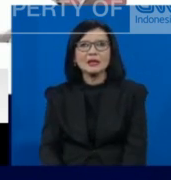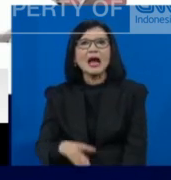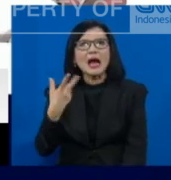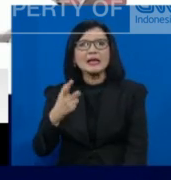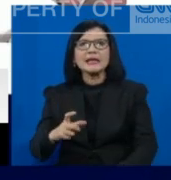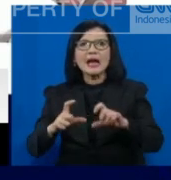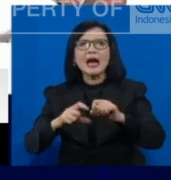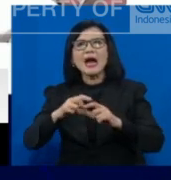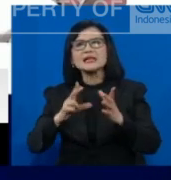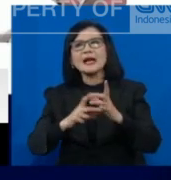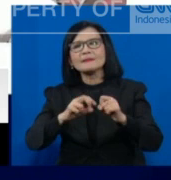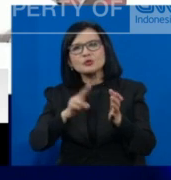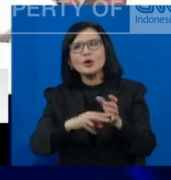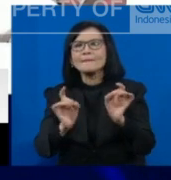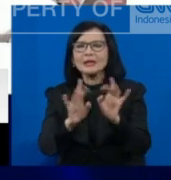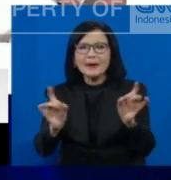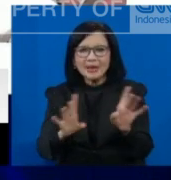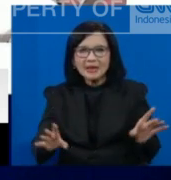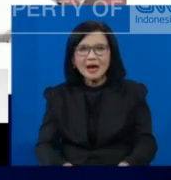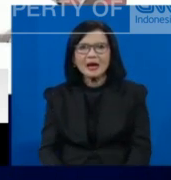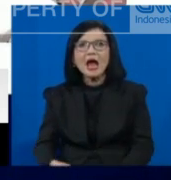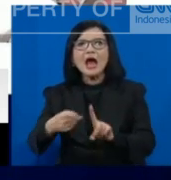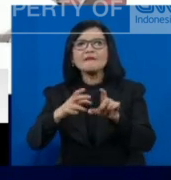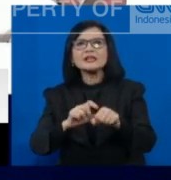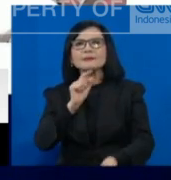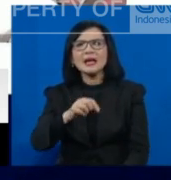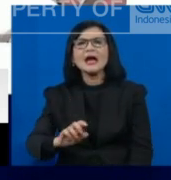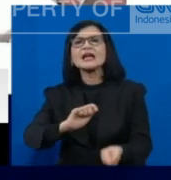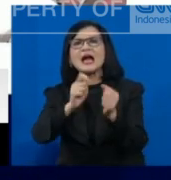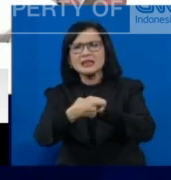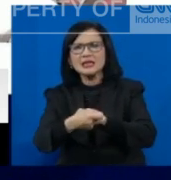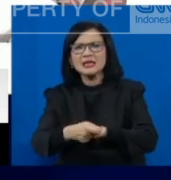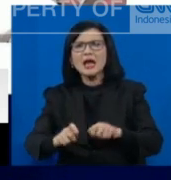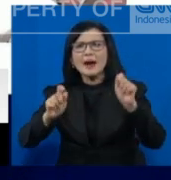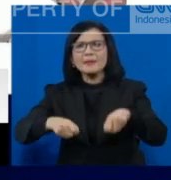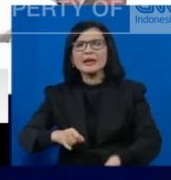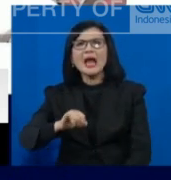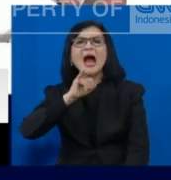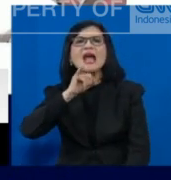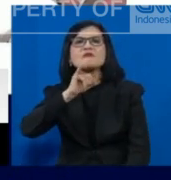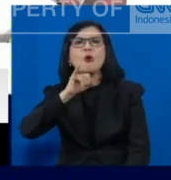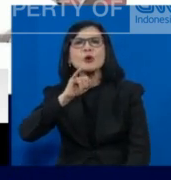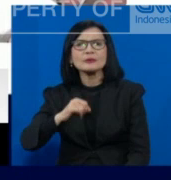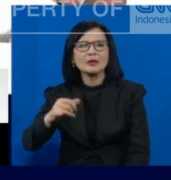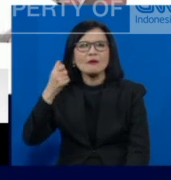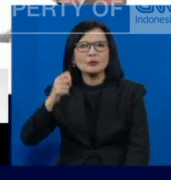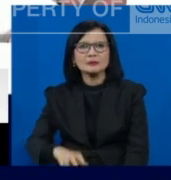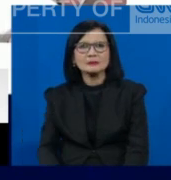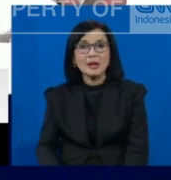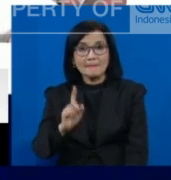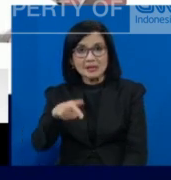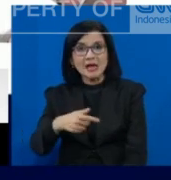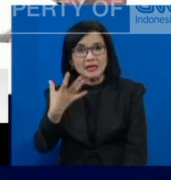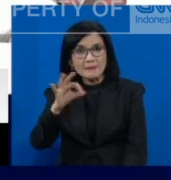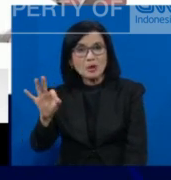Samsung saya pakai Redmi yang jadi bapak bilang gantilah pakai iPhone lah baru tanya ke ibu ada masih ada nggak sisa